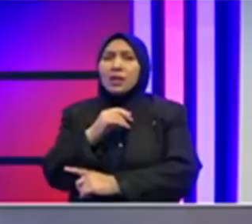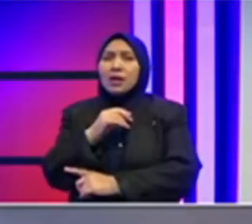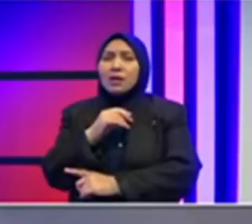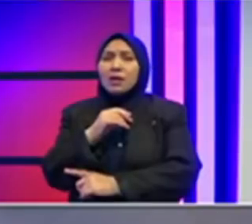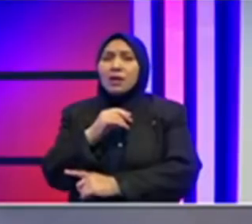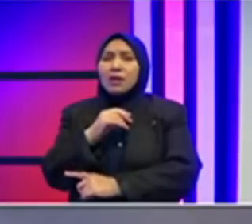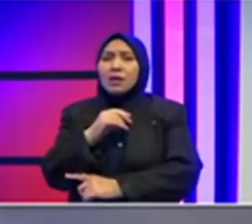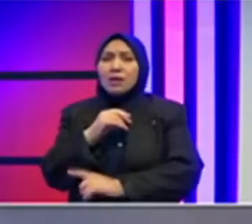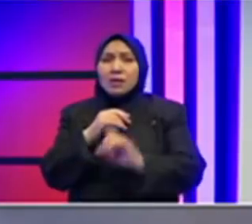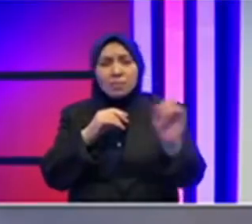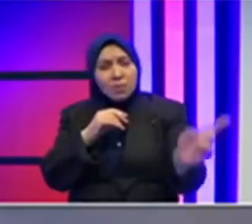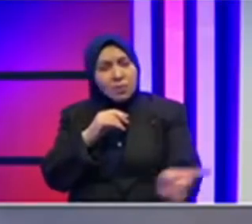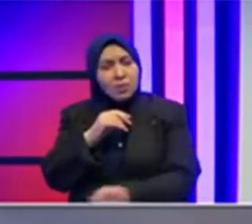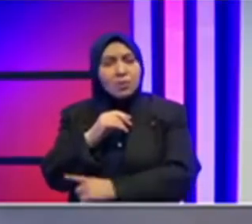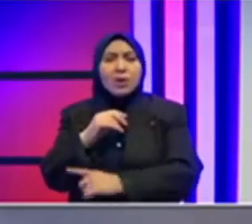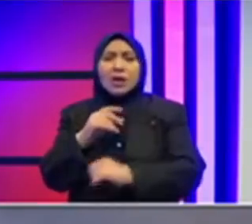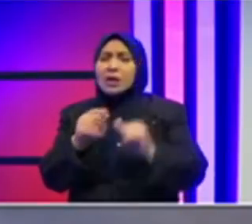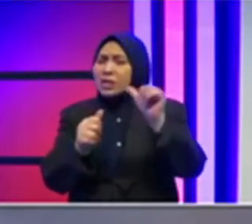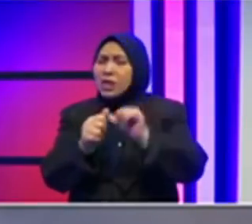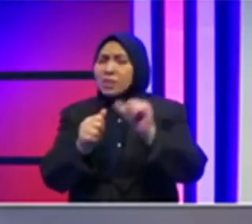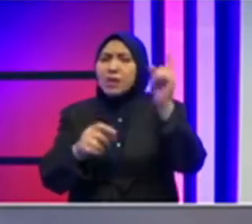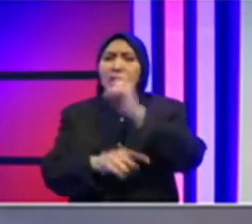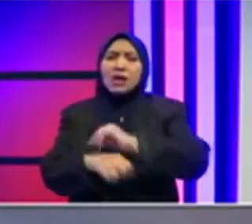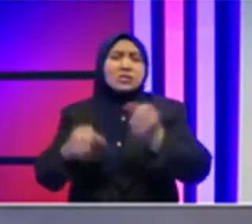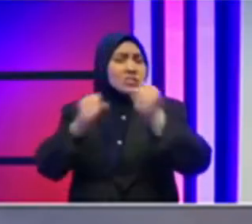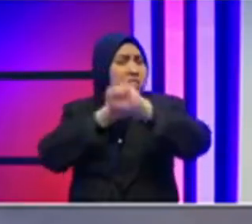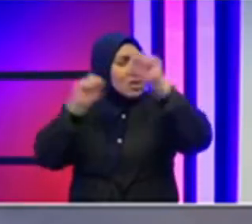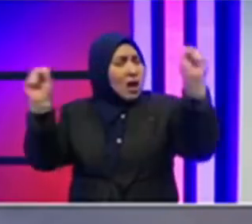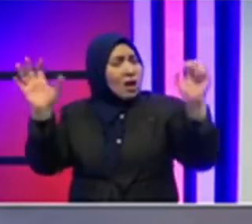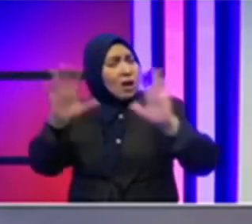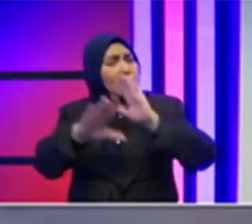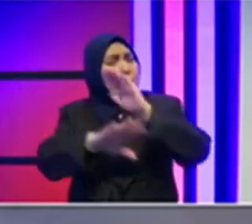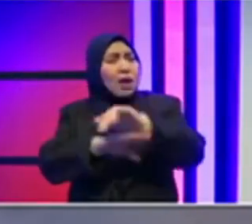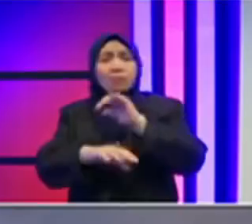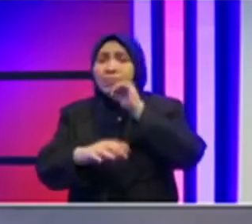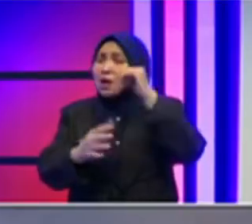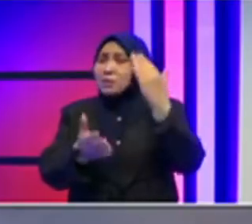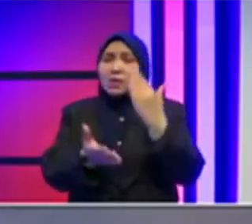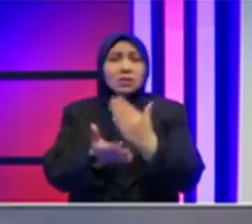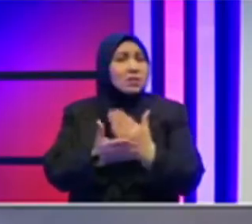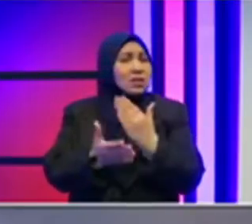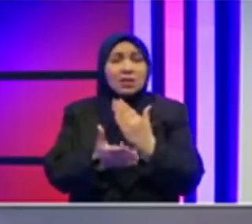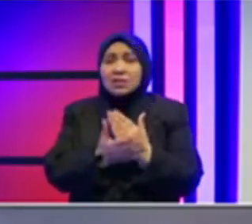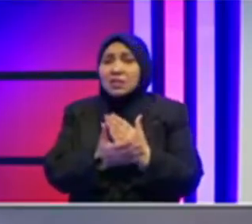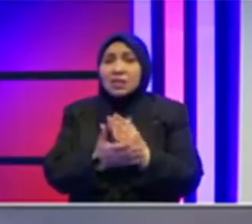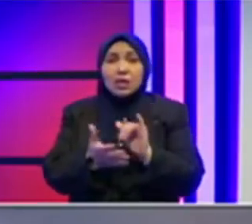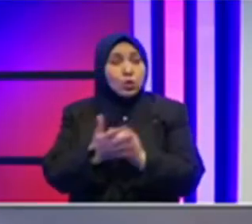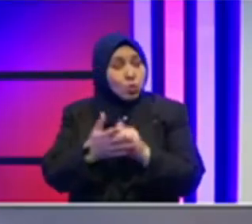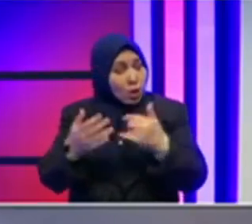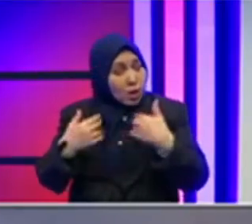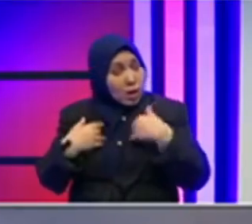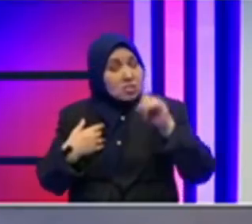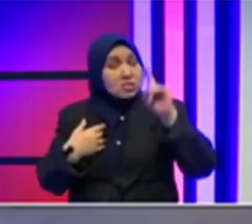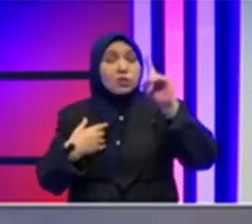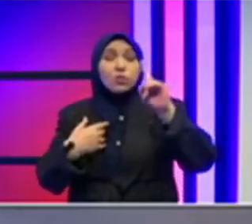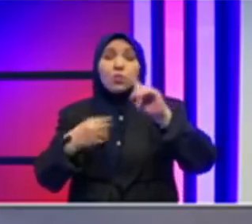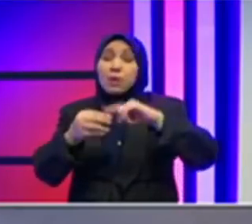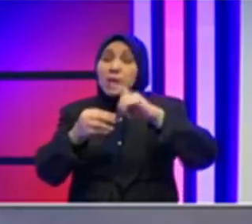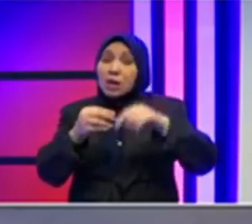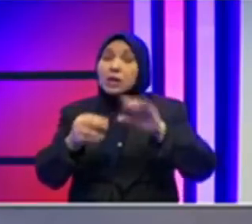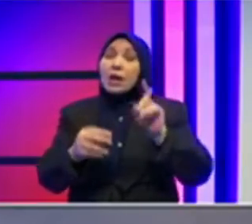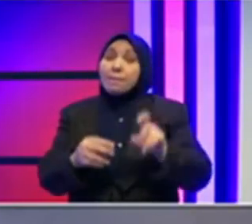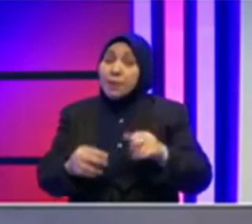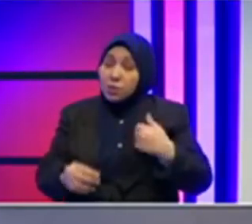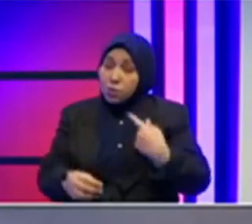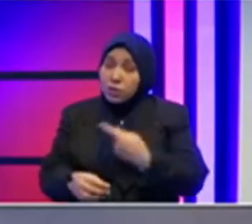dipalu berhari-hari. Berhari-hari. Siang dan malam tak henti-henti. Tidak Allah henti-henti. Allah. Dan ia adalah satu perkara yang perlu kita